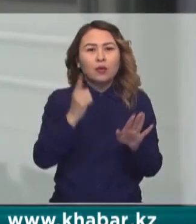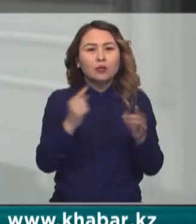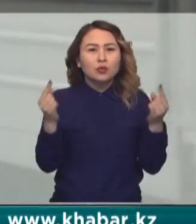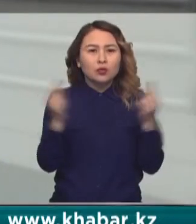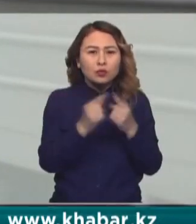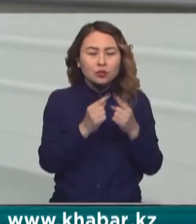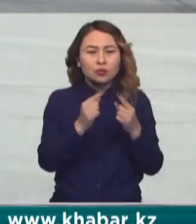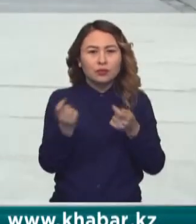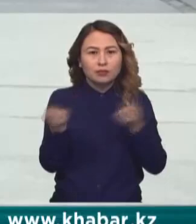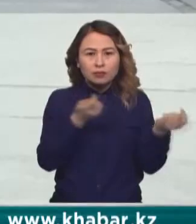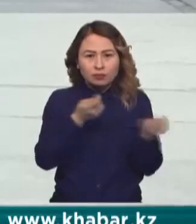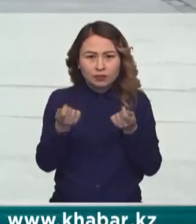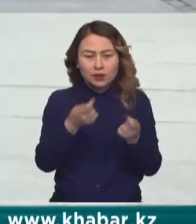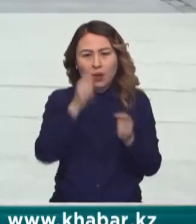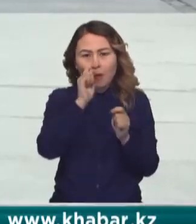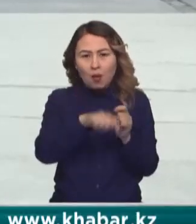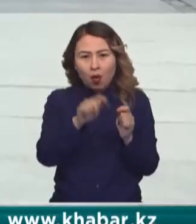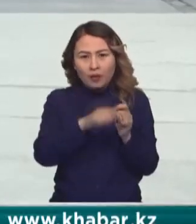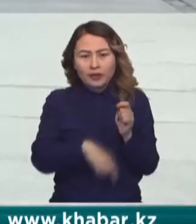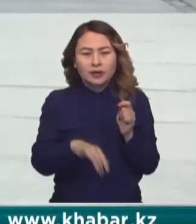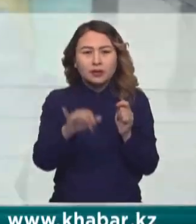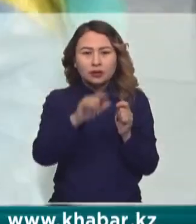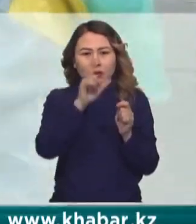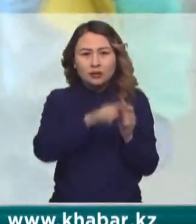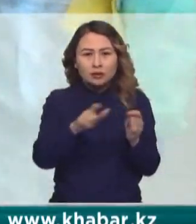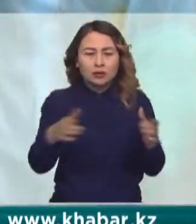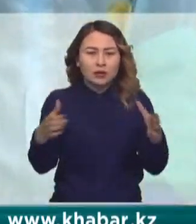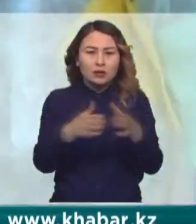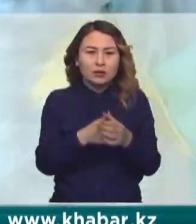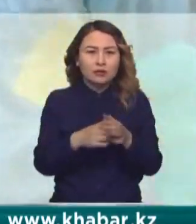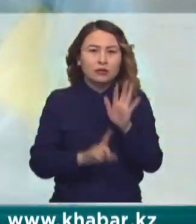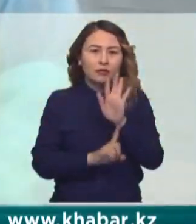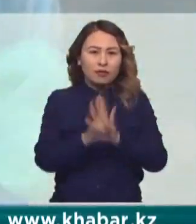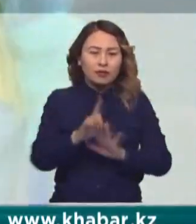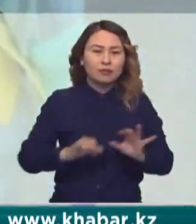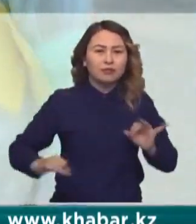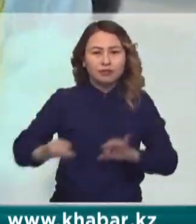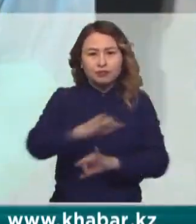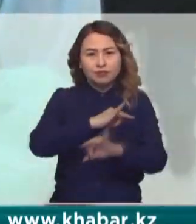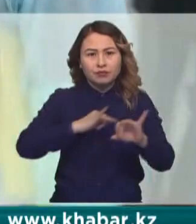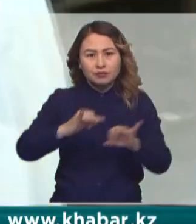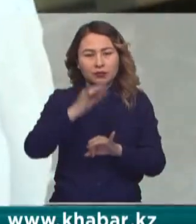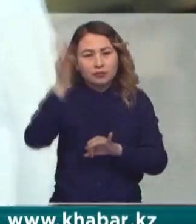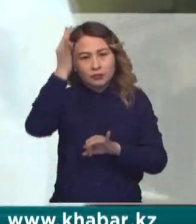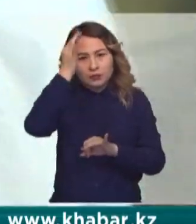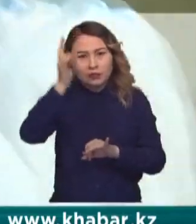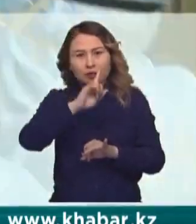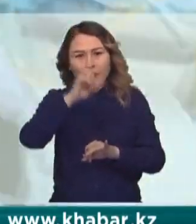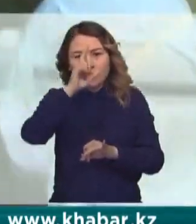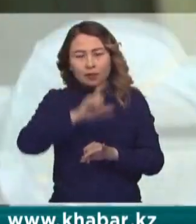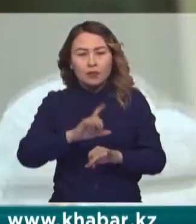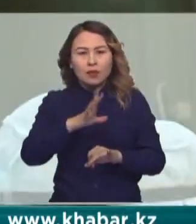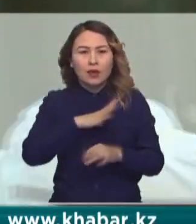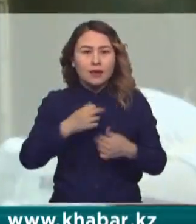анықтау, тасымалдау, тексеру және карантинді ұйымдастыру бойынша іс-қимылдар пысықталды. Айта кетейін азамат,